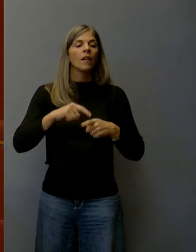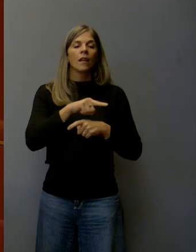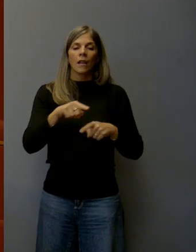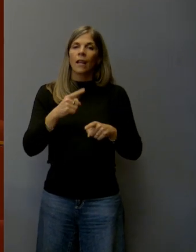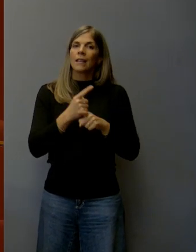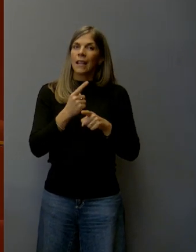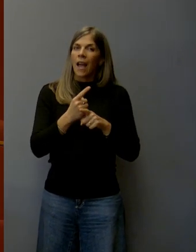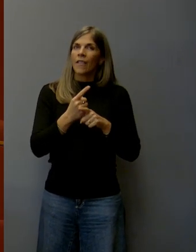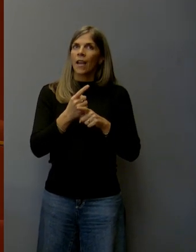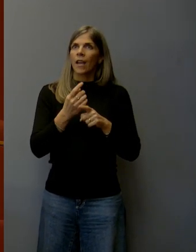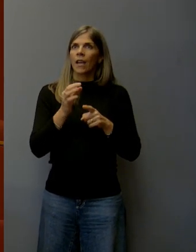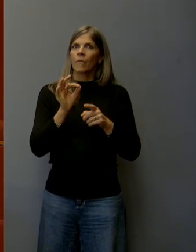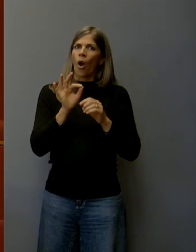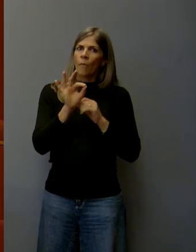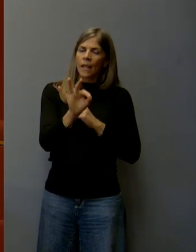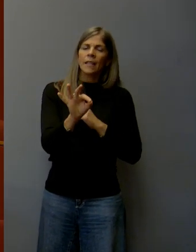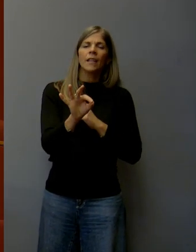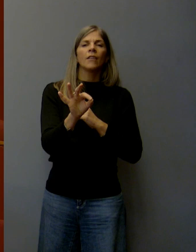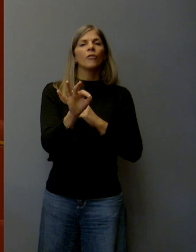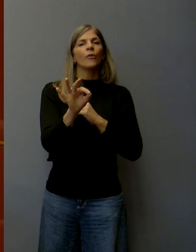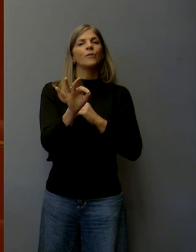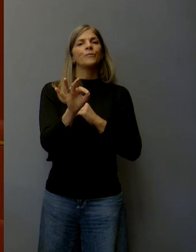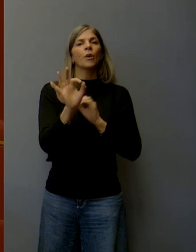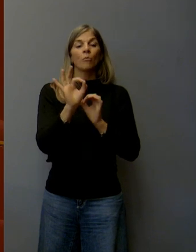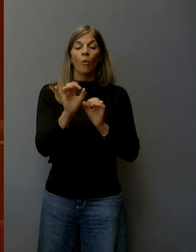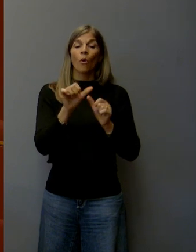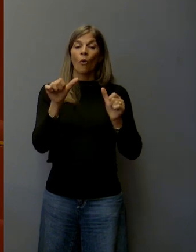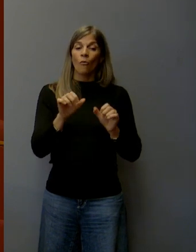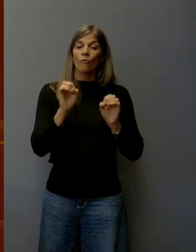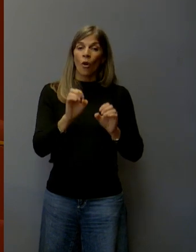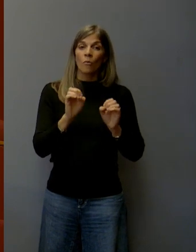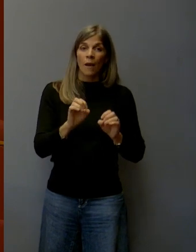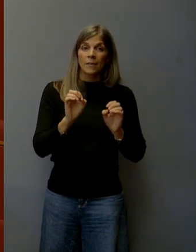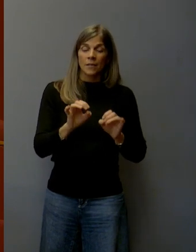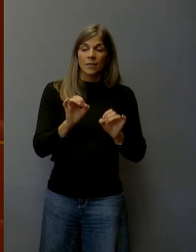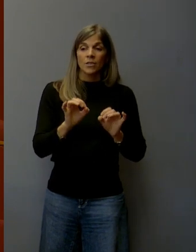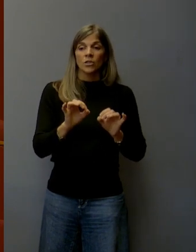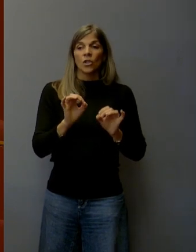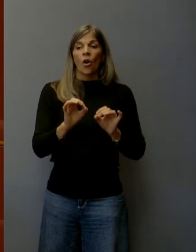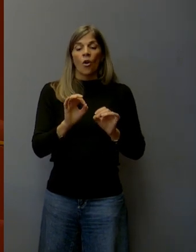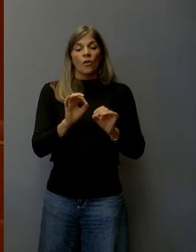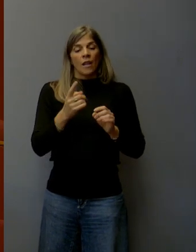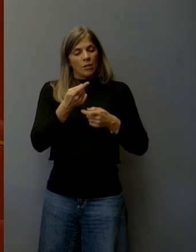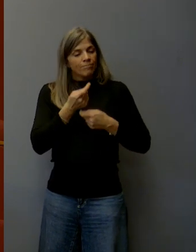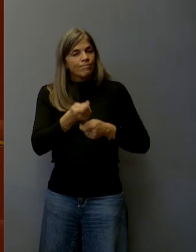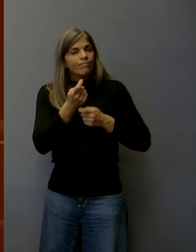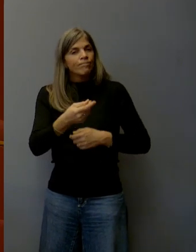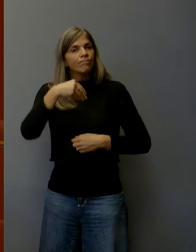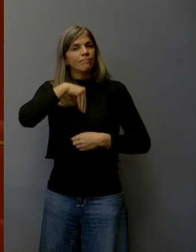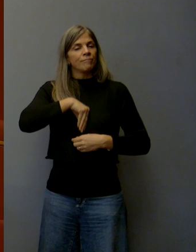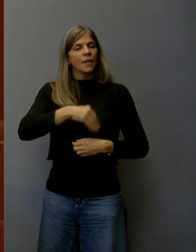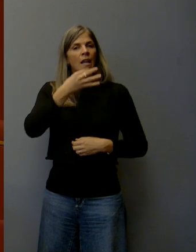obiettivo oggetto e come obiettivo quello della formazione ai fini della capacità di interagire